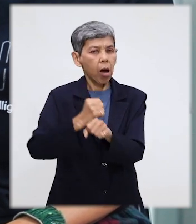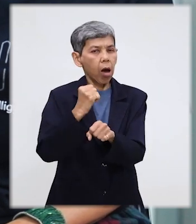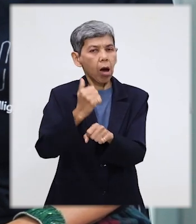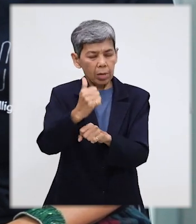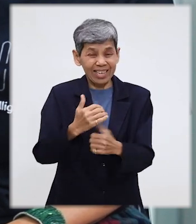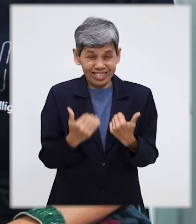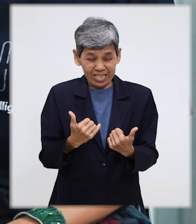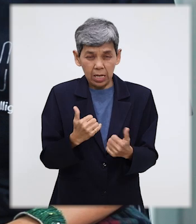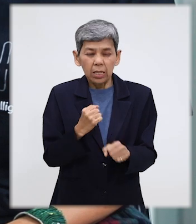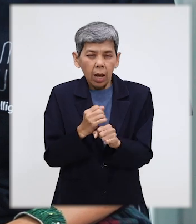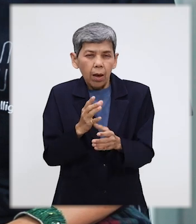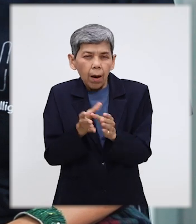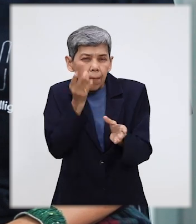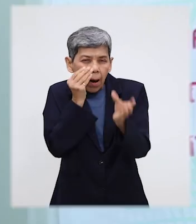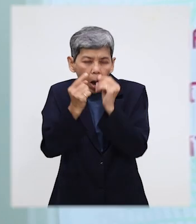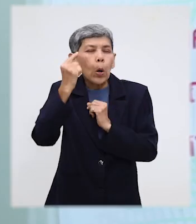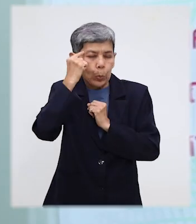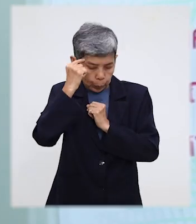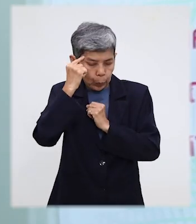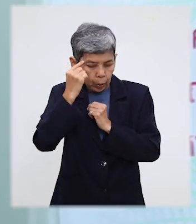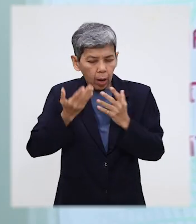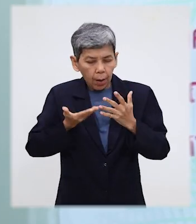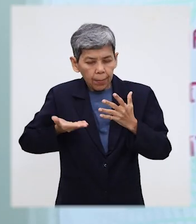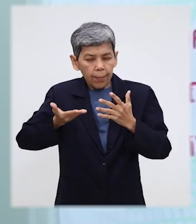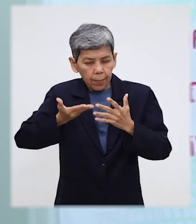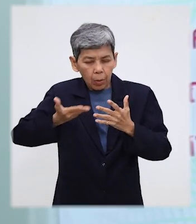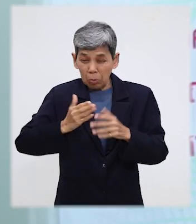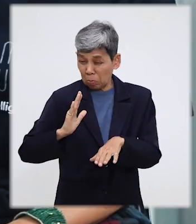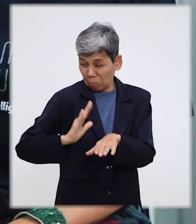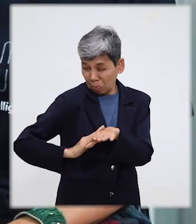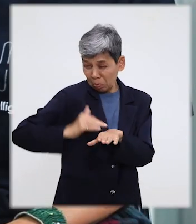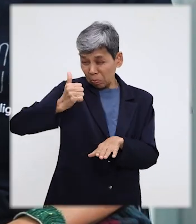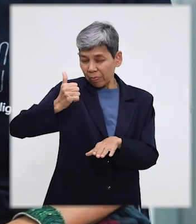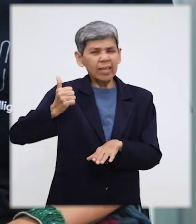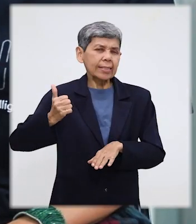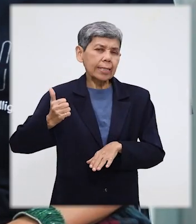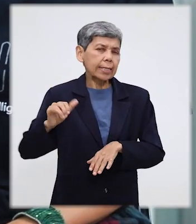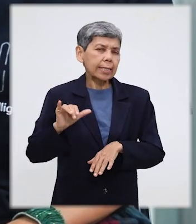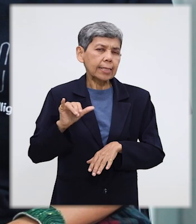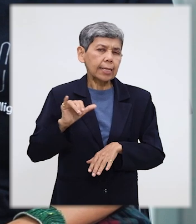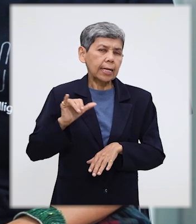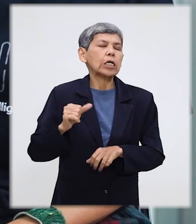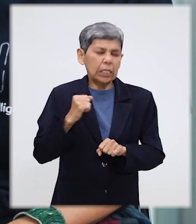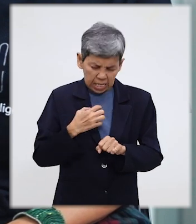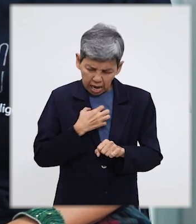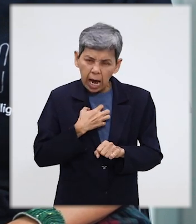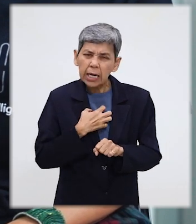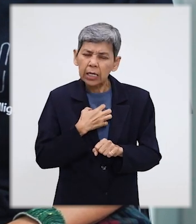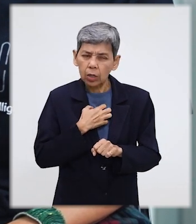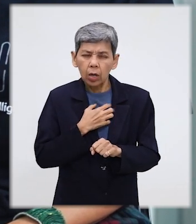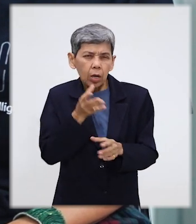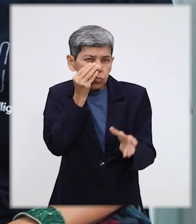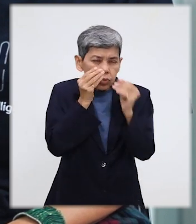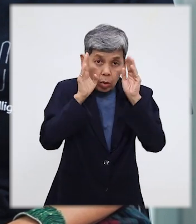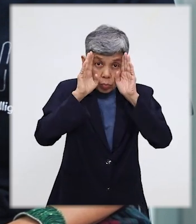ว่าโอเคตอนนี้เขาเรียนมาได้ระดับหนึ่งแล้วแต่ว่าถามว่าเก่งที่สุดแล้วหรือยังก็อาจจะไม่ใช่เพราะฉะนั้นเขายังต้องการในเรื่องของความ